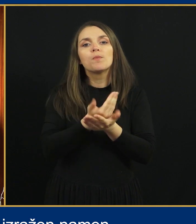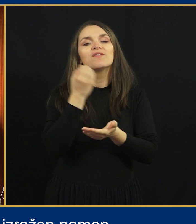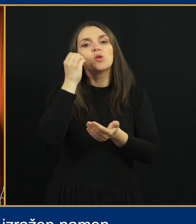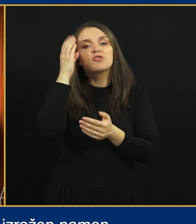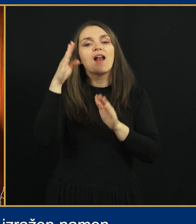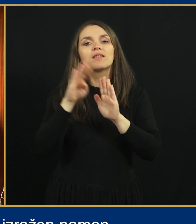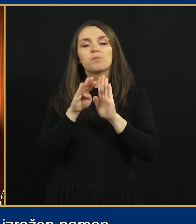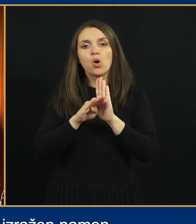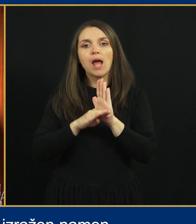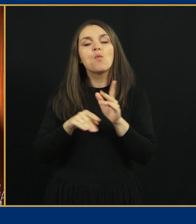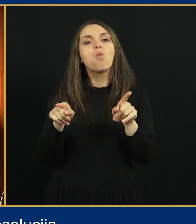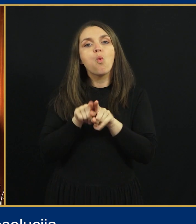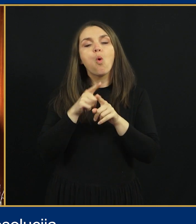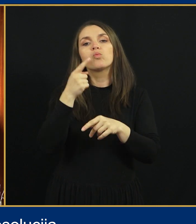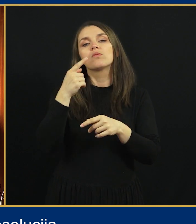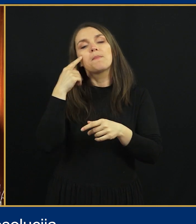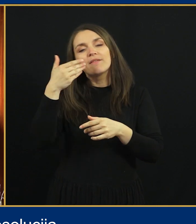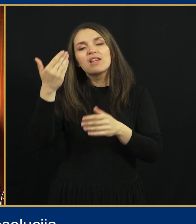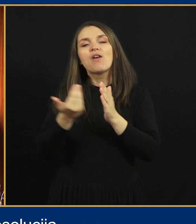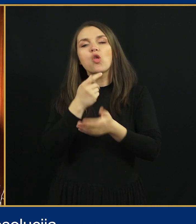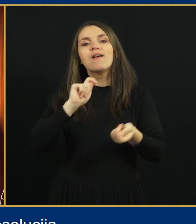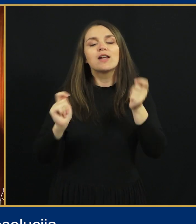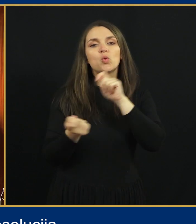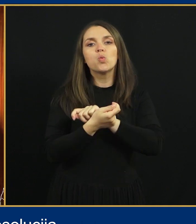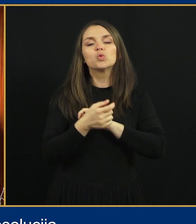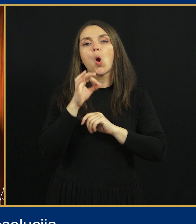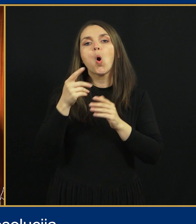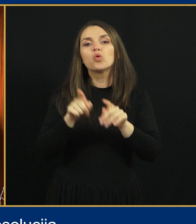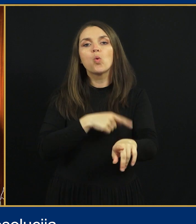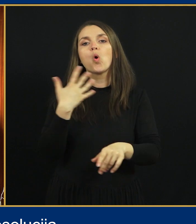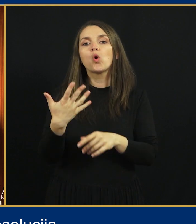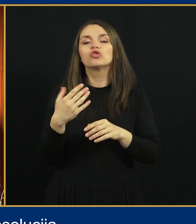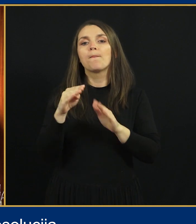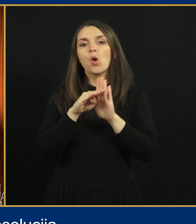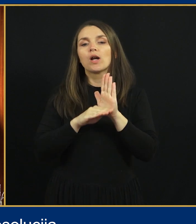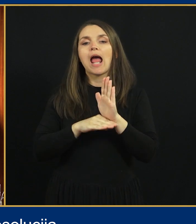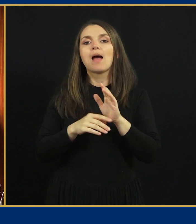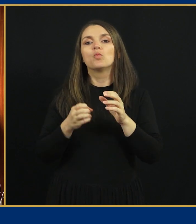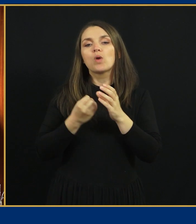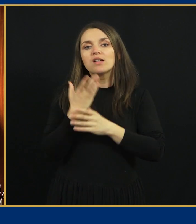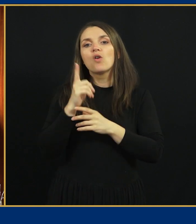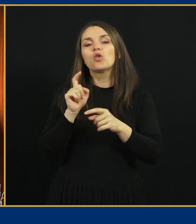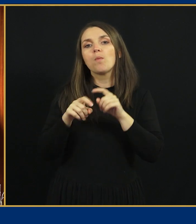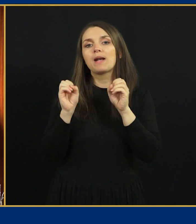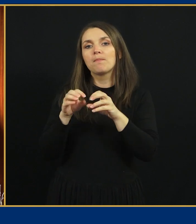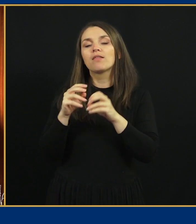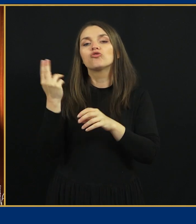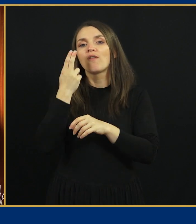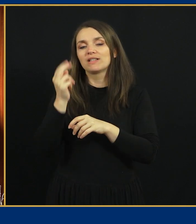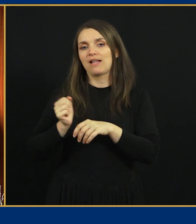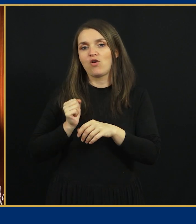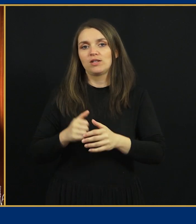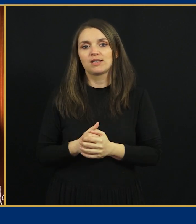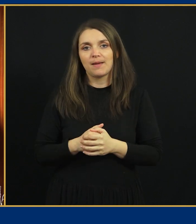posodobitvi izobraževalnih programov, kot ga predvideva nova resolucija o dolgoročnem programu razvoja in opremljanja Slovenske